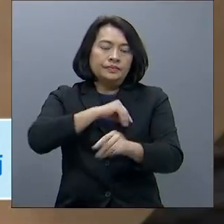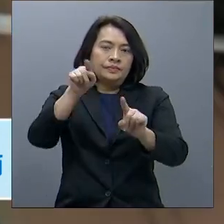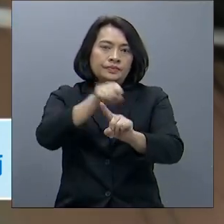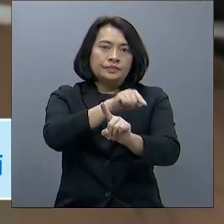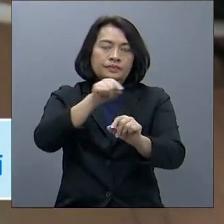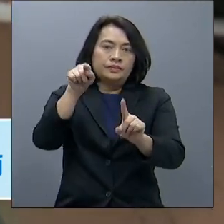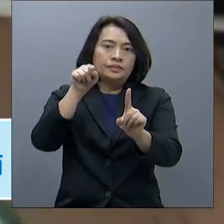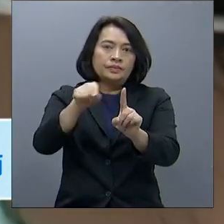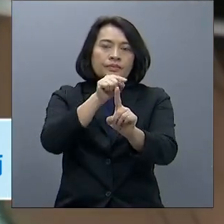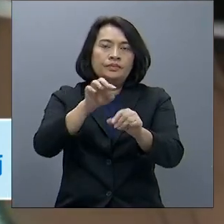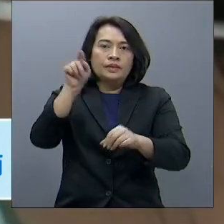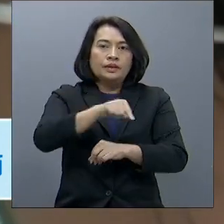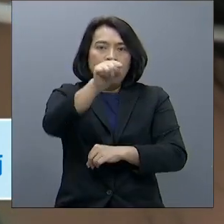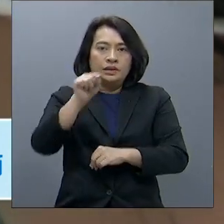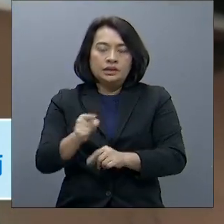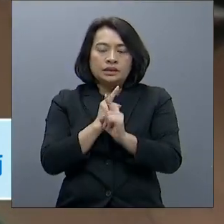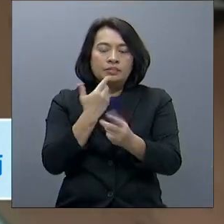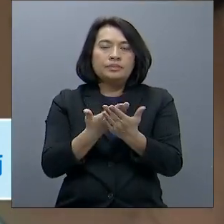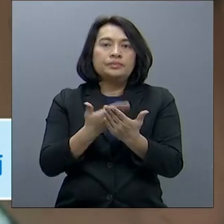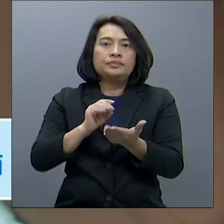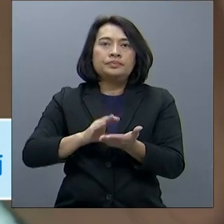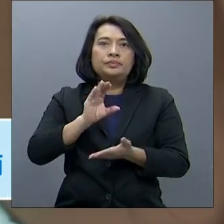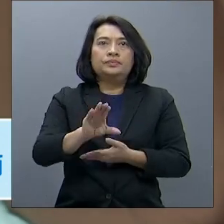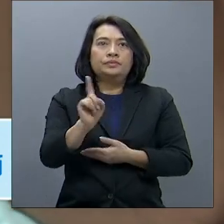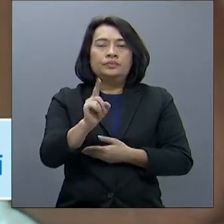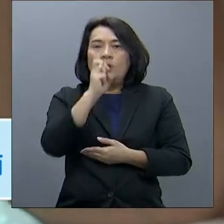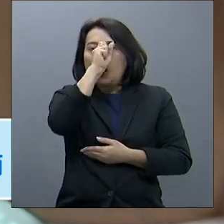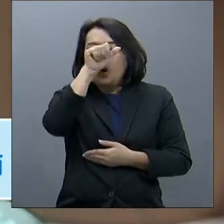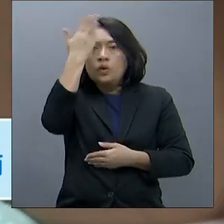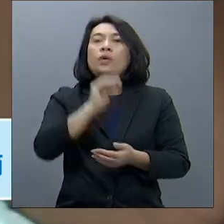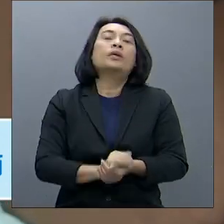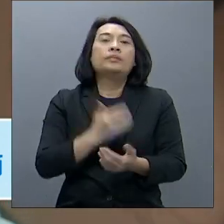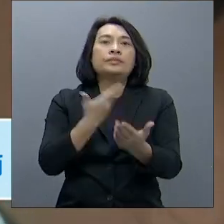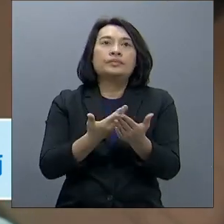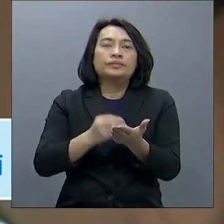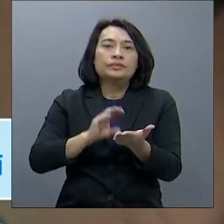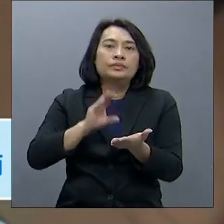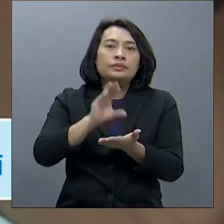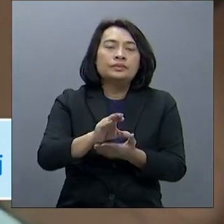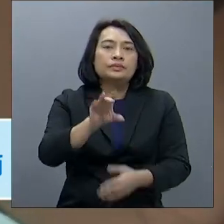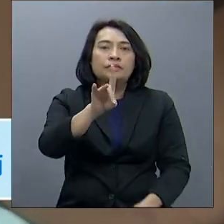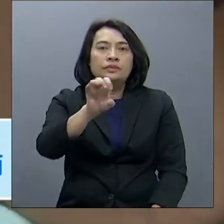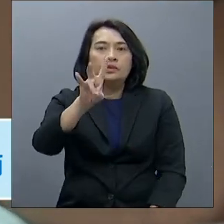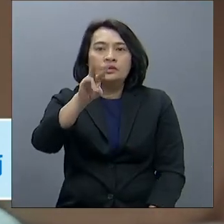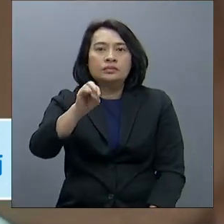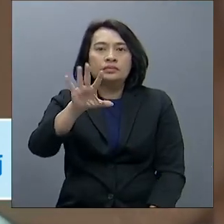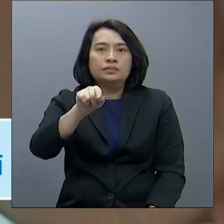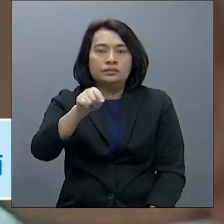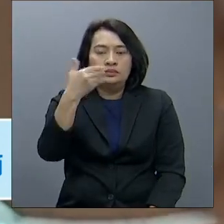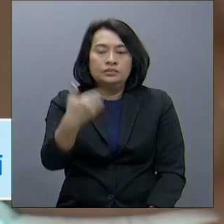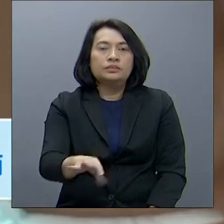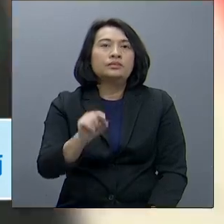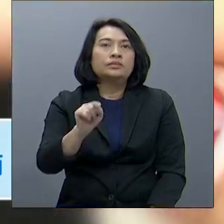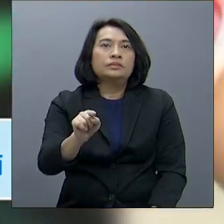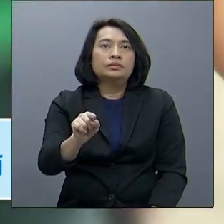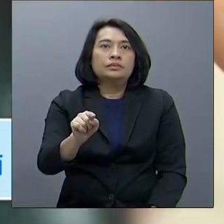งเงินที่ร่วมลงทุนครั้งแรกลองโอนเงินไปก่อนลงทุนแบบน้อยๆ175บาทปรากฏว่า